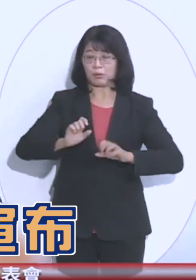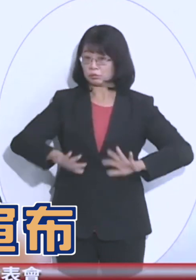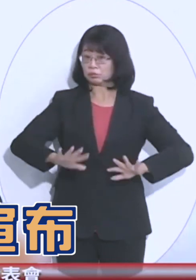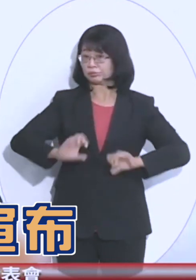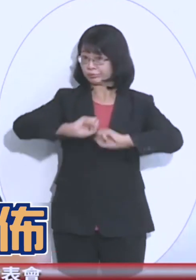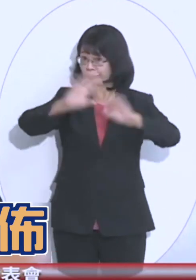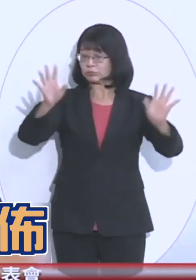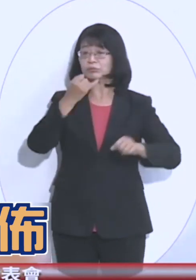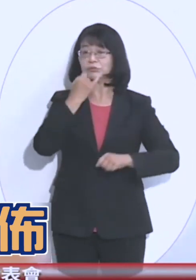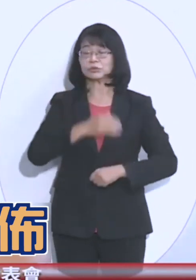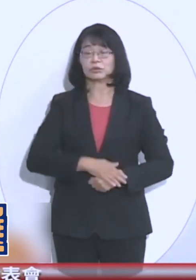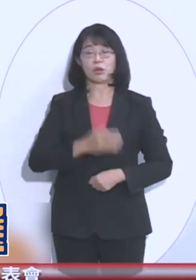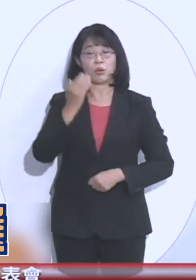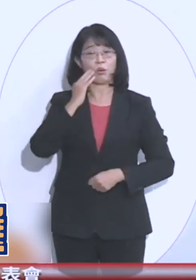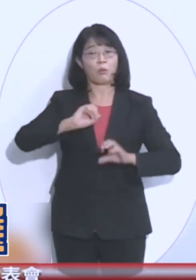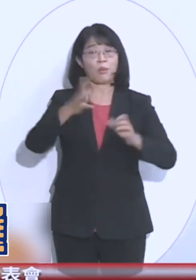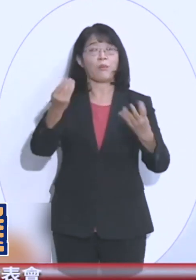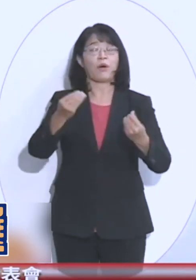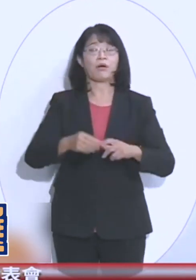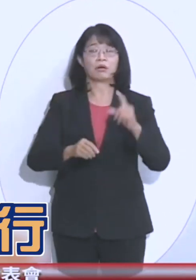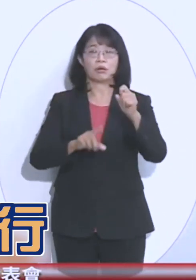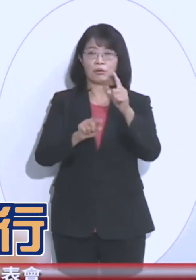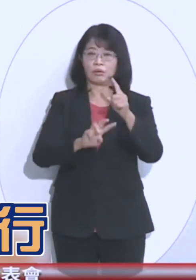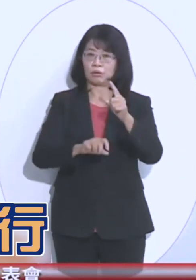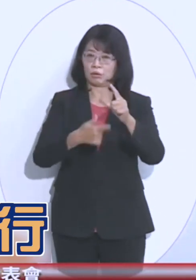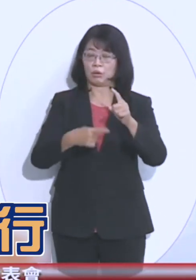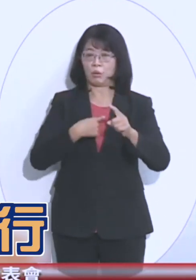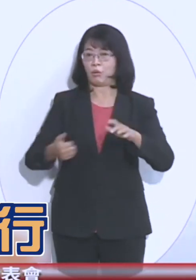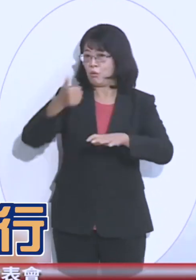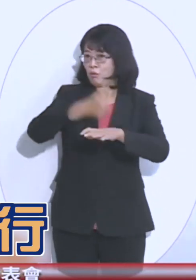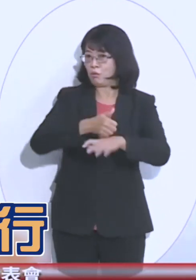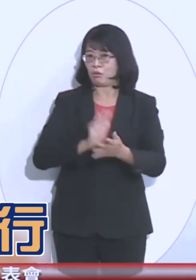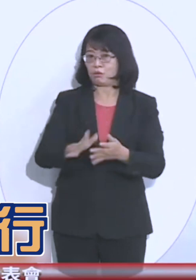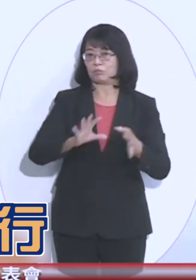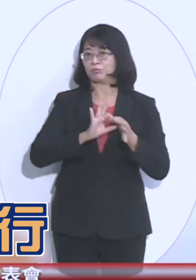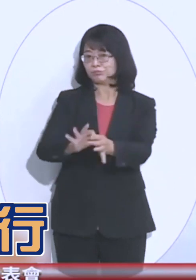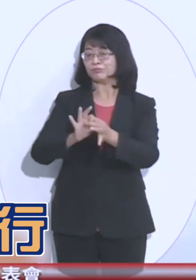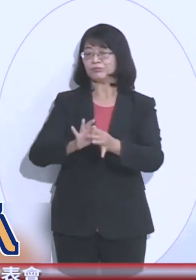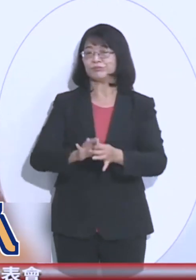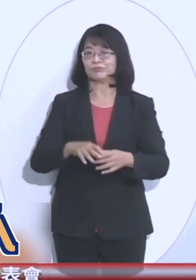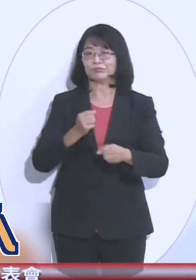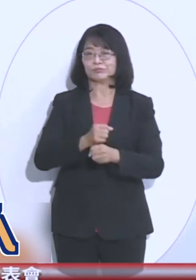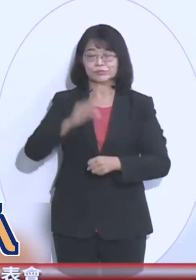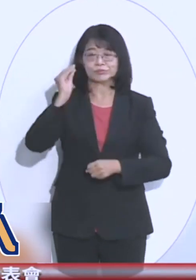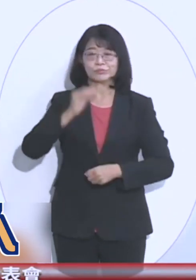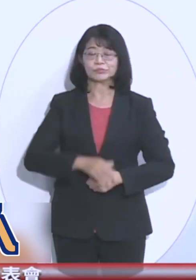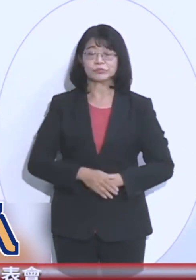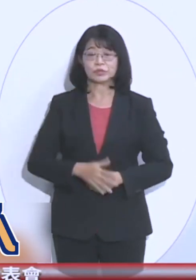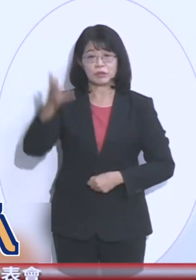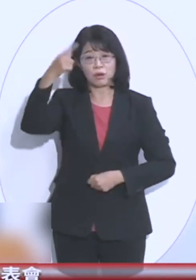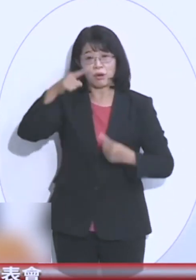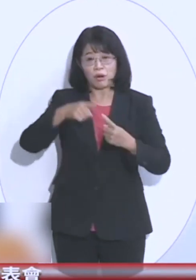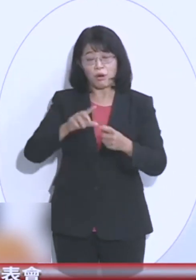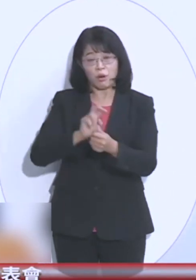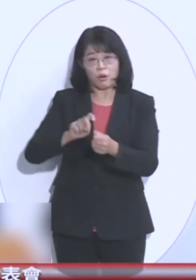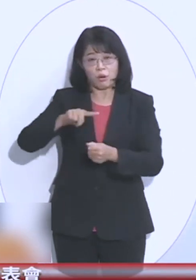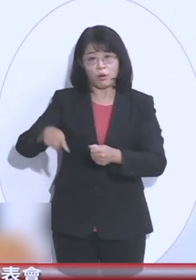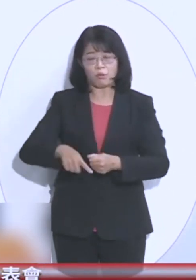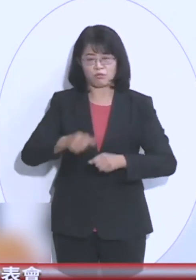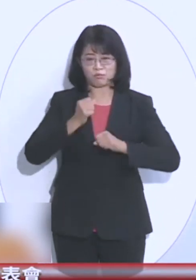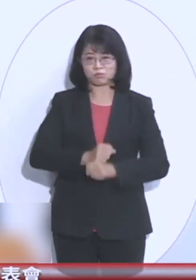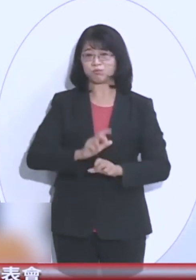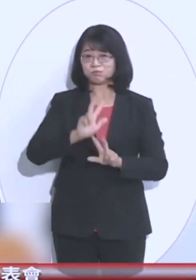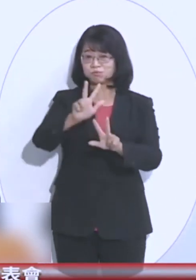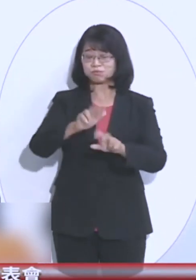布。你若无宣布11月26当选，我犹原继续执行嘛。所以照顾老人爱脚踏实